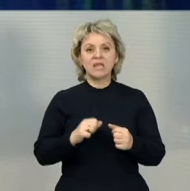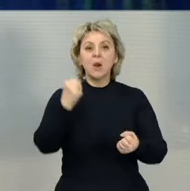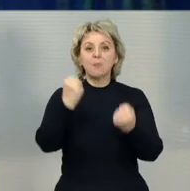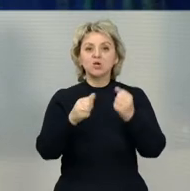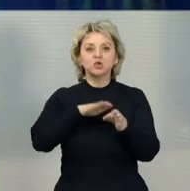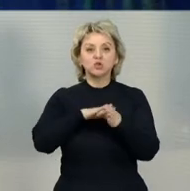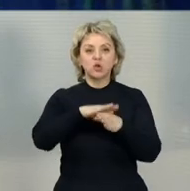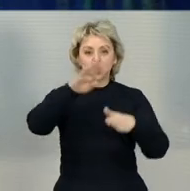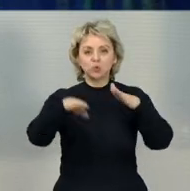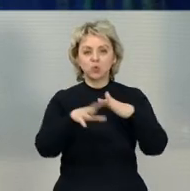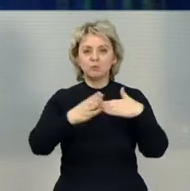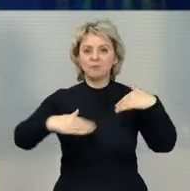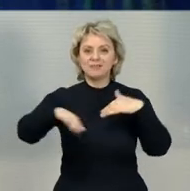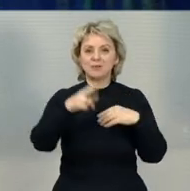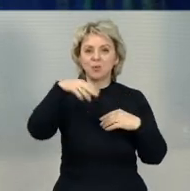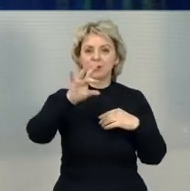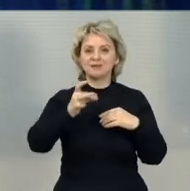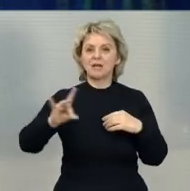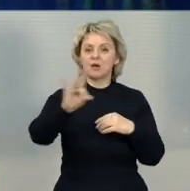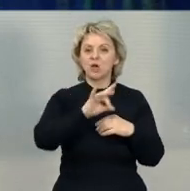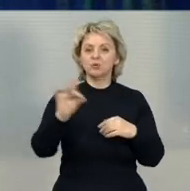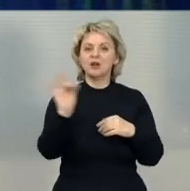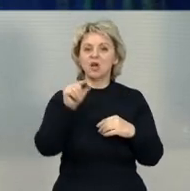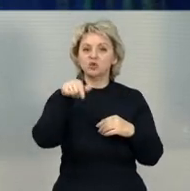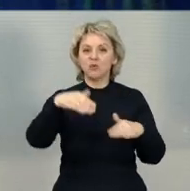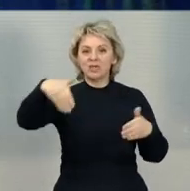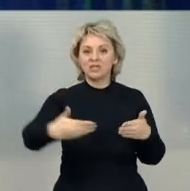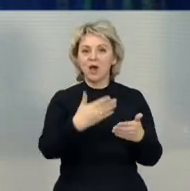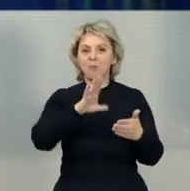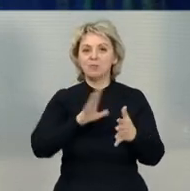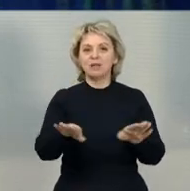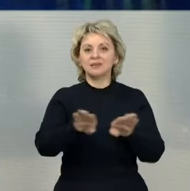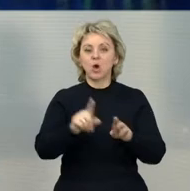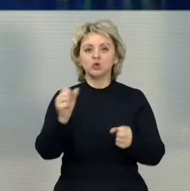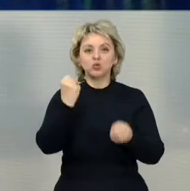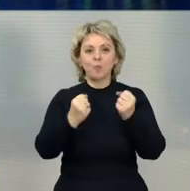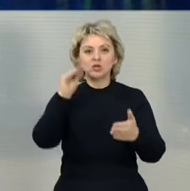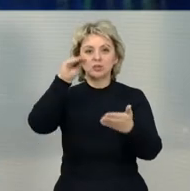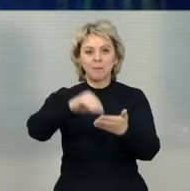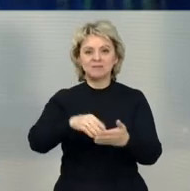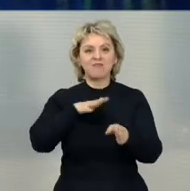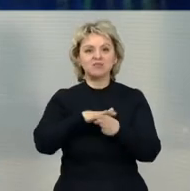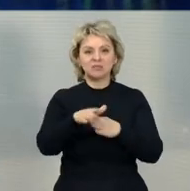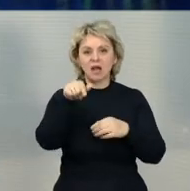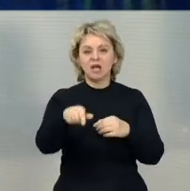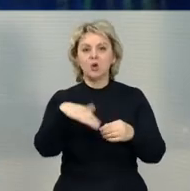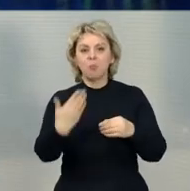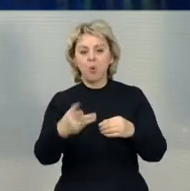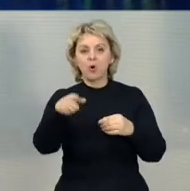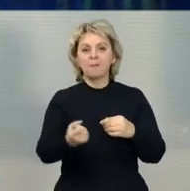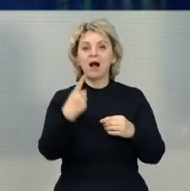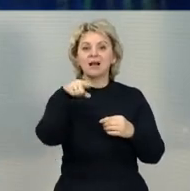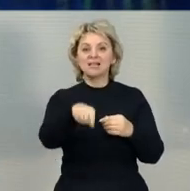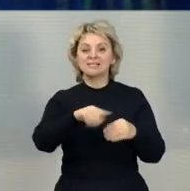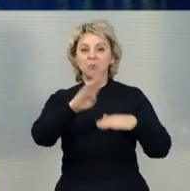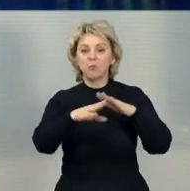Внедорожник целиком ушел под землю в Пролетарском районе Ростова. Яма образовалась такая, что машина в ней поместилась вся и даже боком.